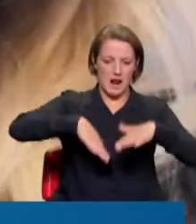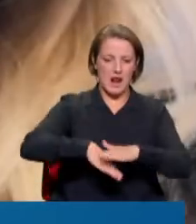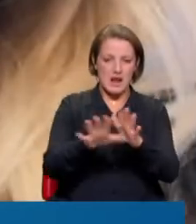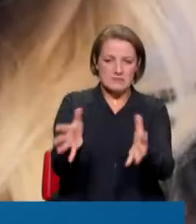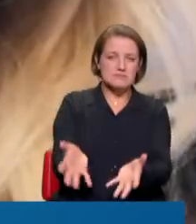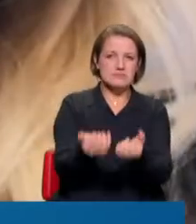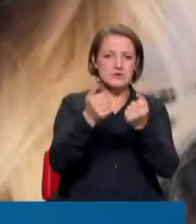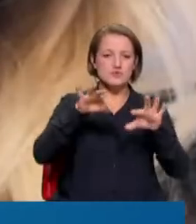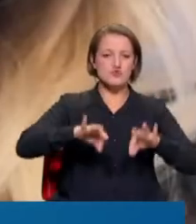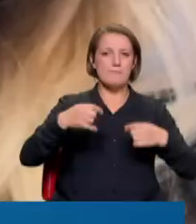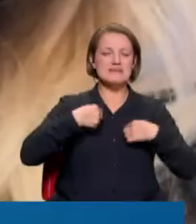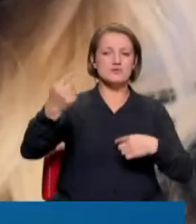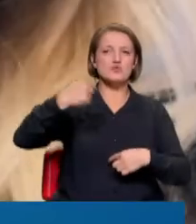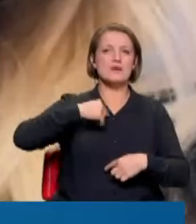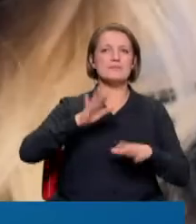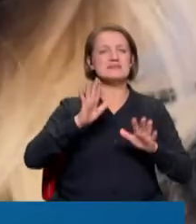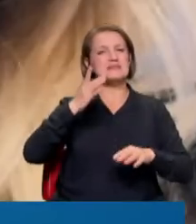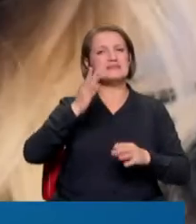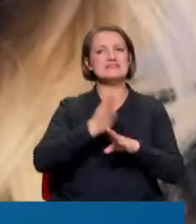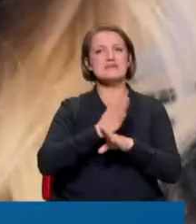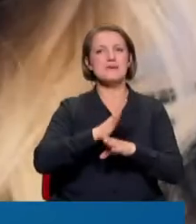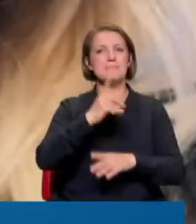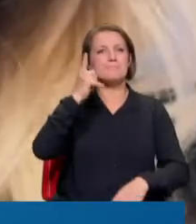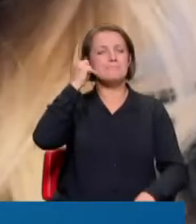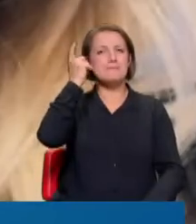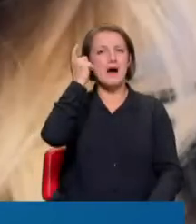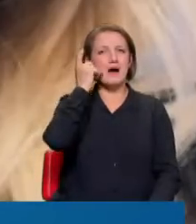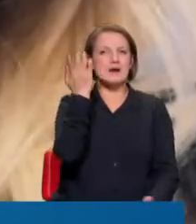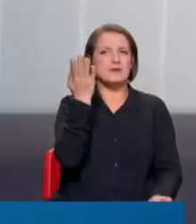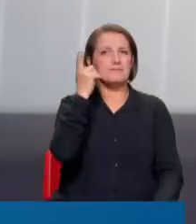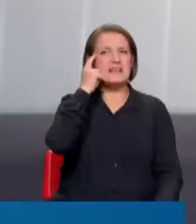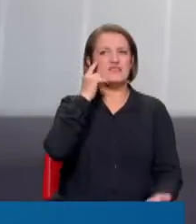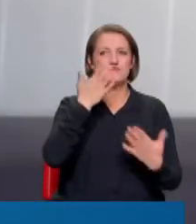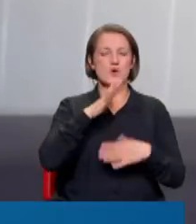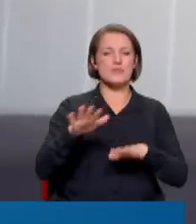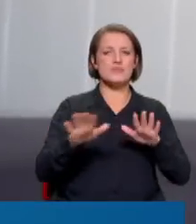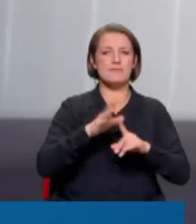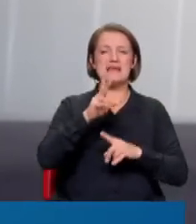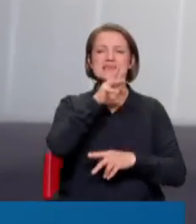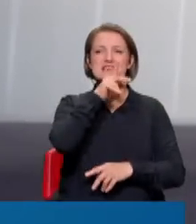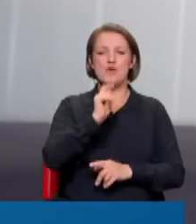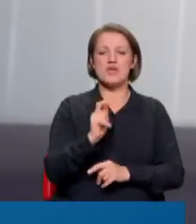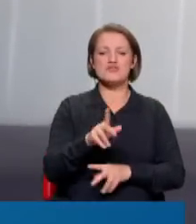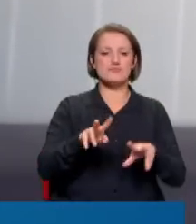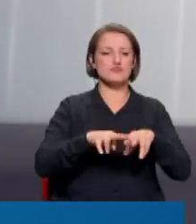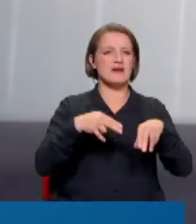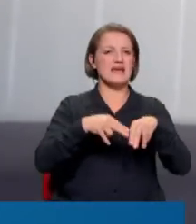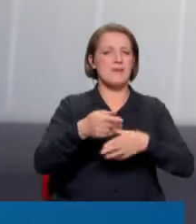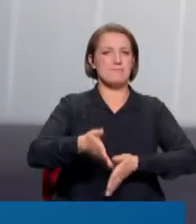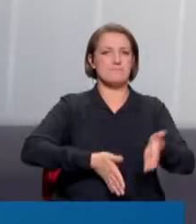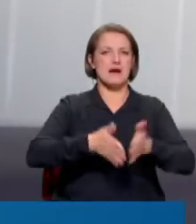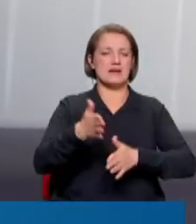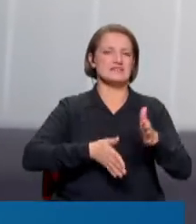kadar bize ulaşmasının sebebi büyük ihtimalle bilincinin olmadığını düşünüyoruz depreme İskenderun İlçesi Mustafa Kemal